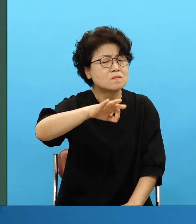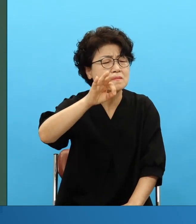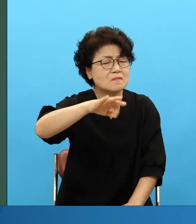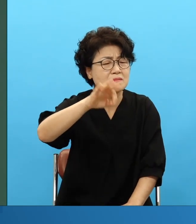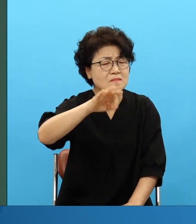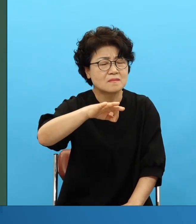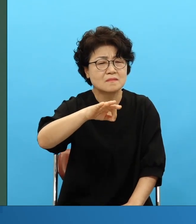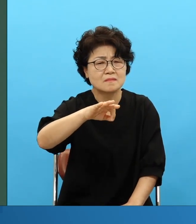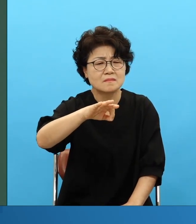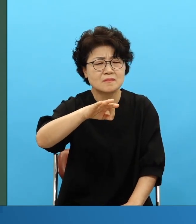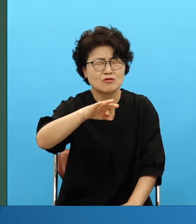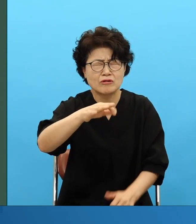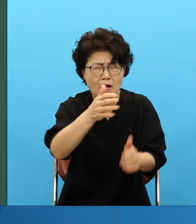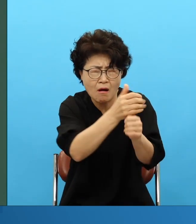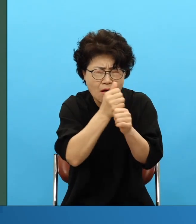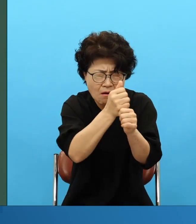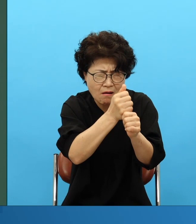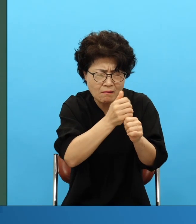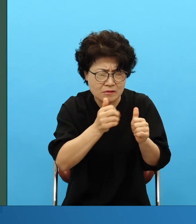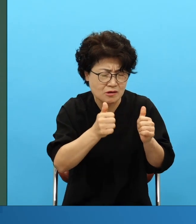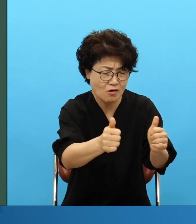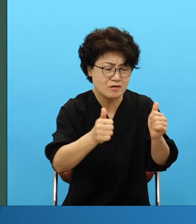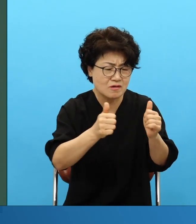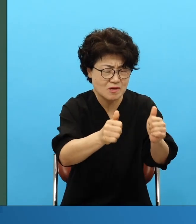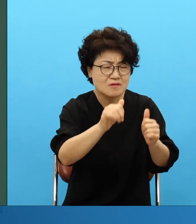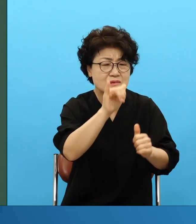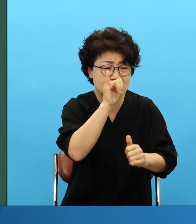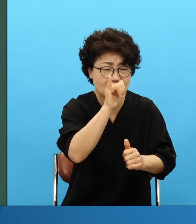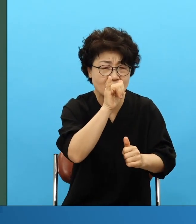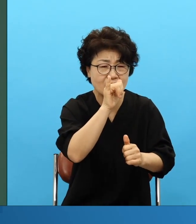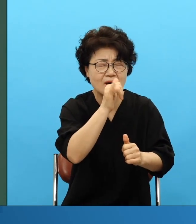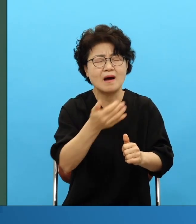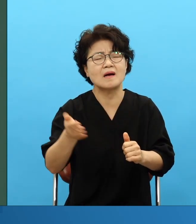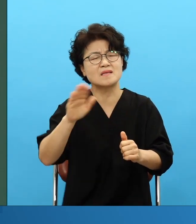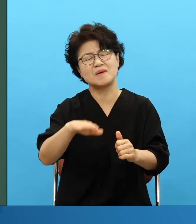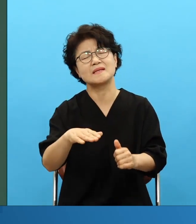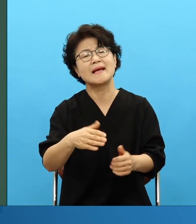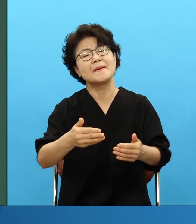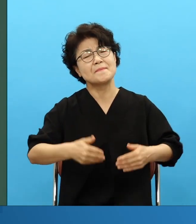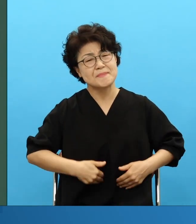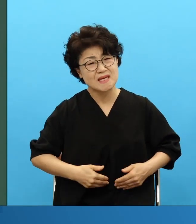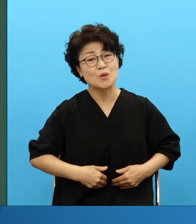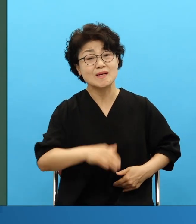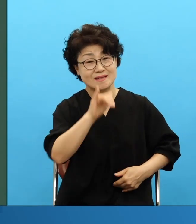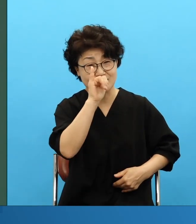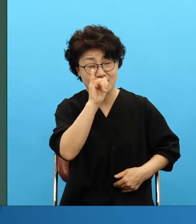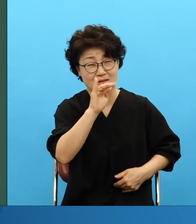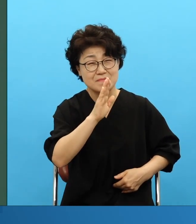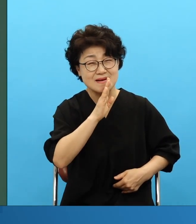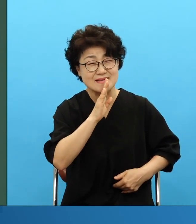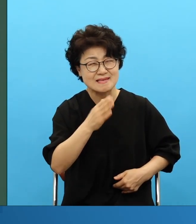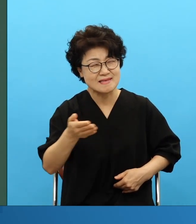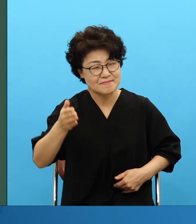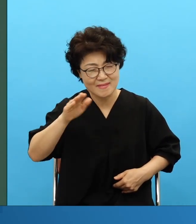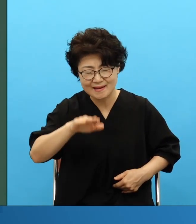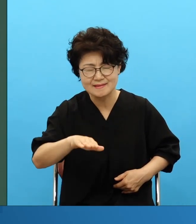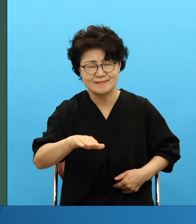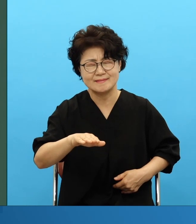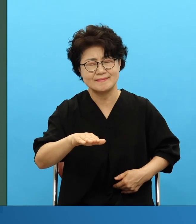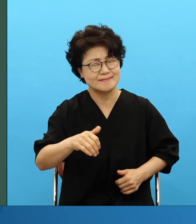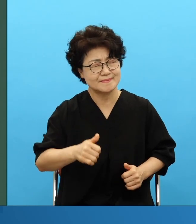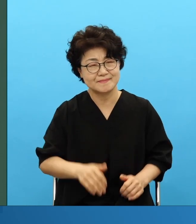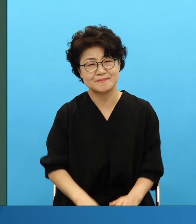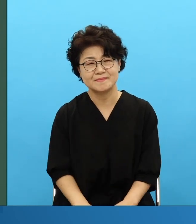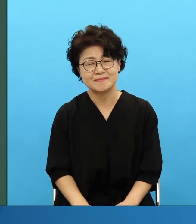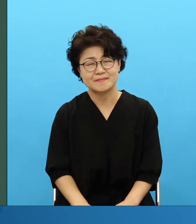서론인데 introduction. That's just 필요한 the 거지만 introduction. 서론이에요. That's just the necessary introduction. 그래서 공생에서 얘기한 키가 보면 거의 바꾸라는